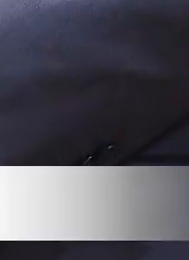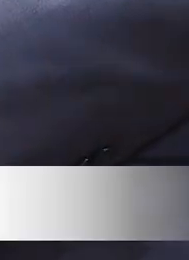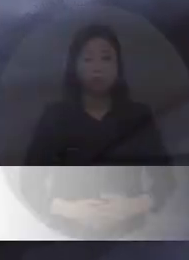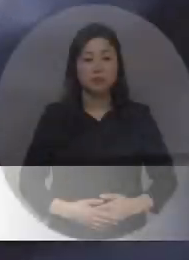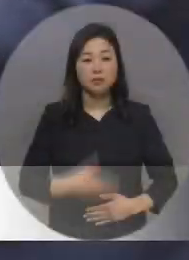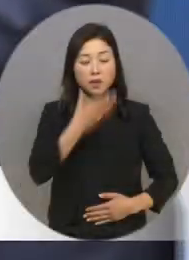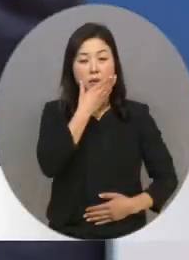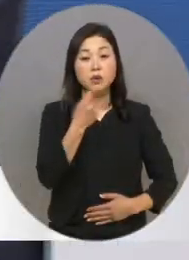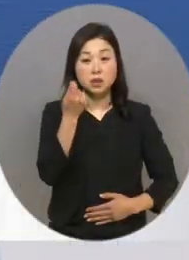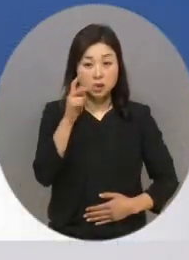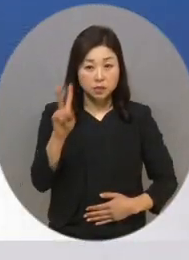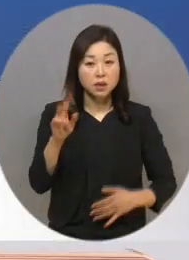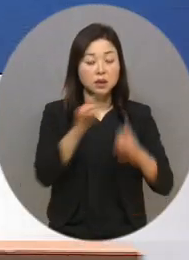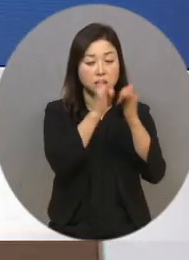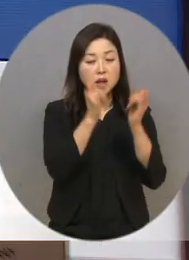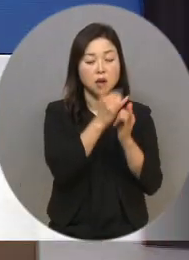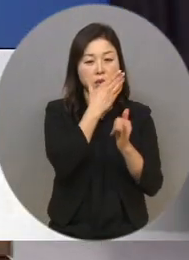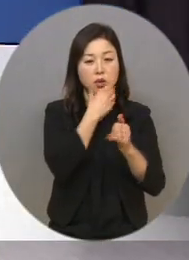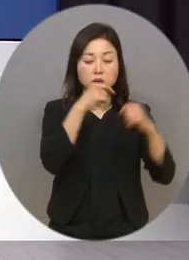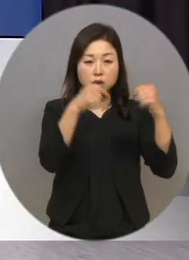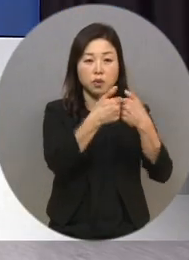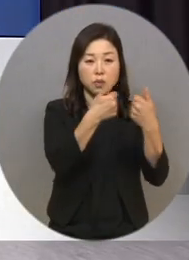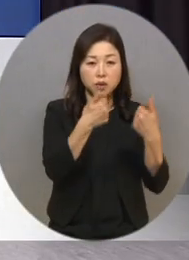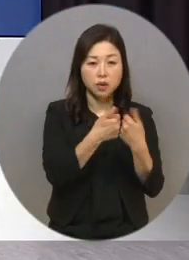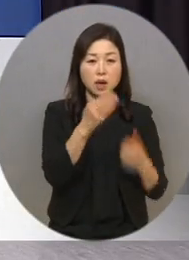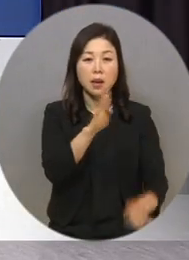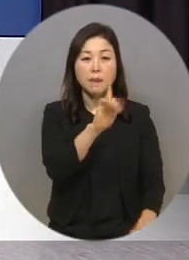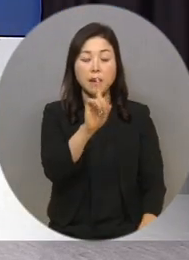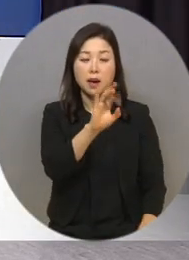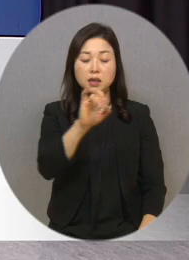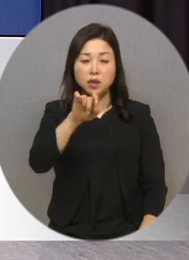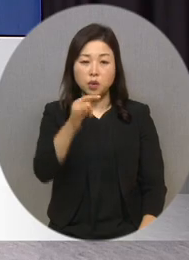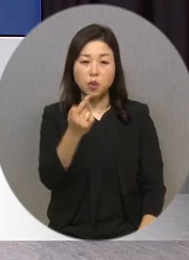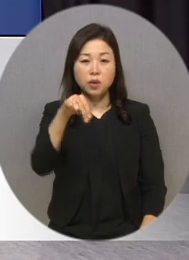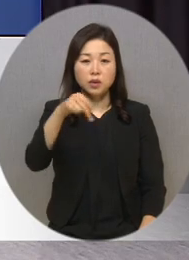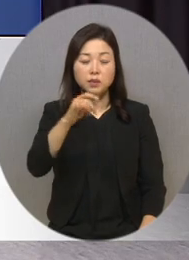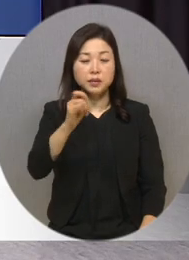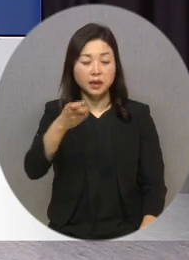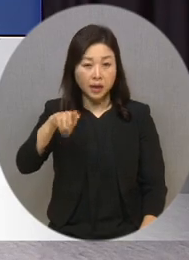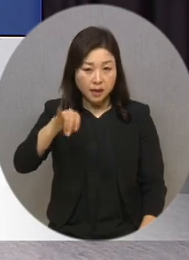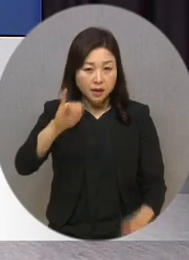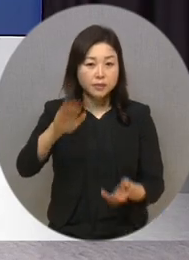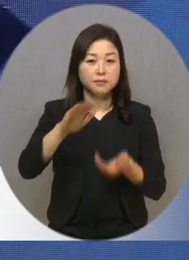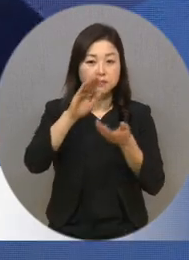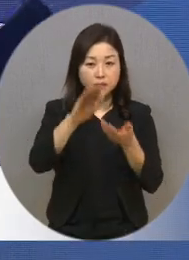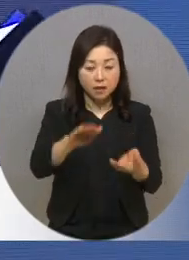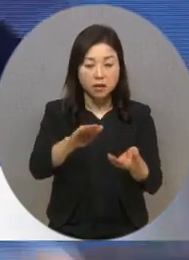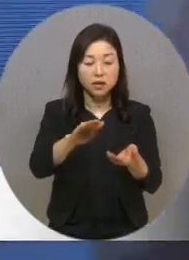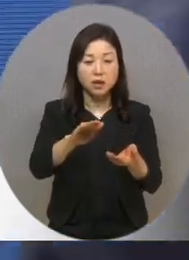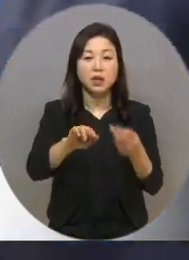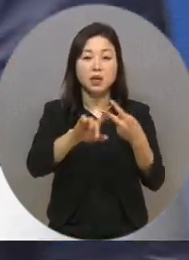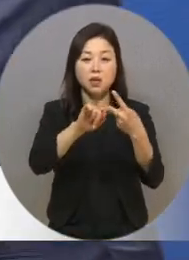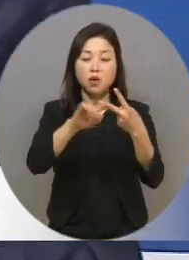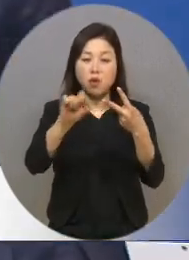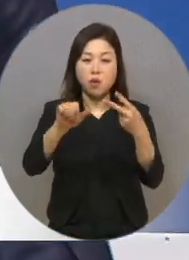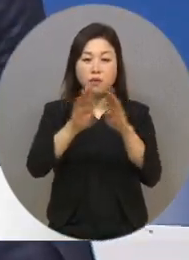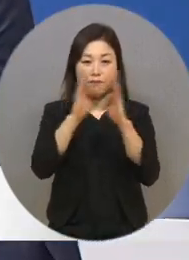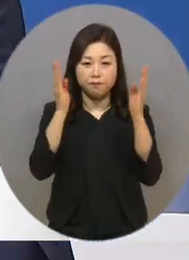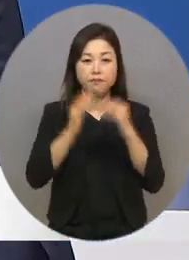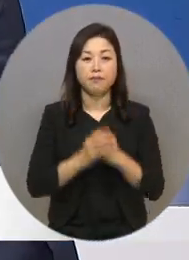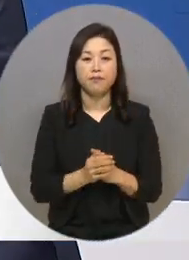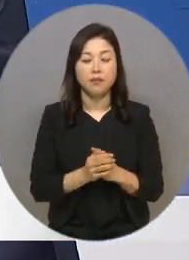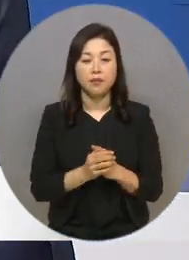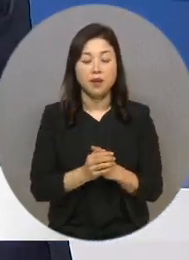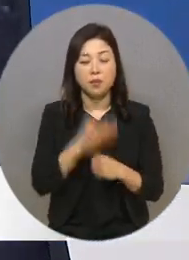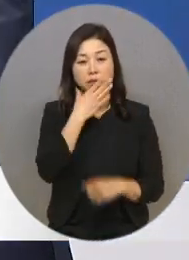복지와 사회복지 협의회 바이오 스프레이 전달식이 지난 5일 열렸습니다 복지는 서을 맞아